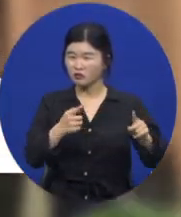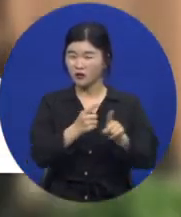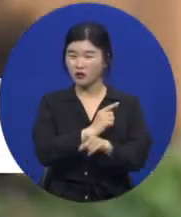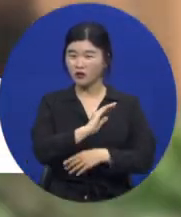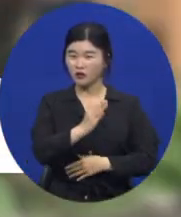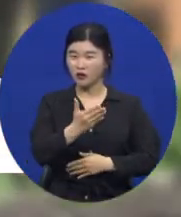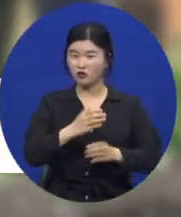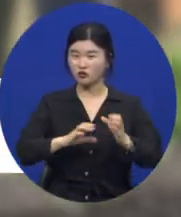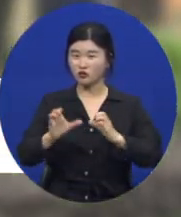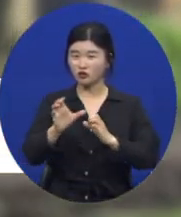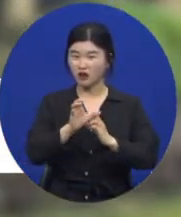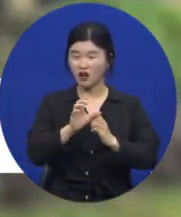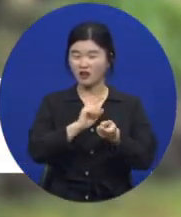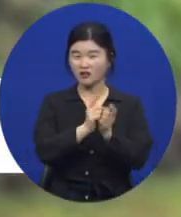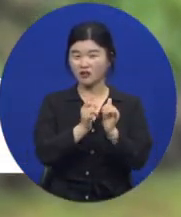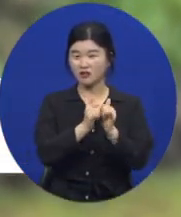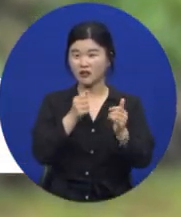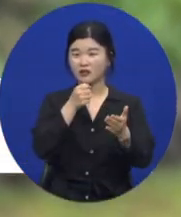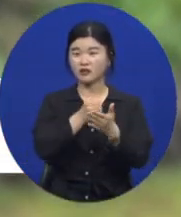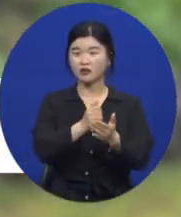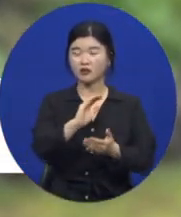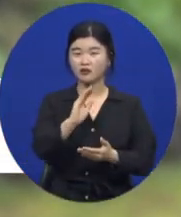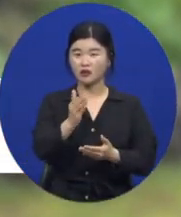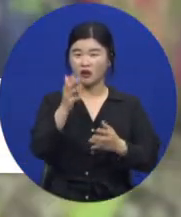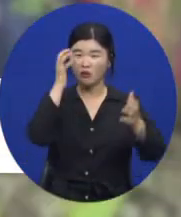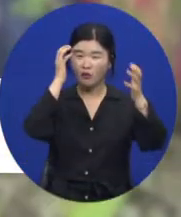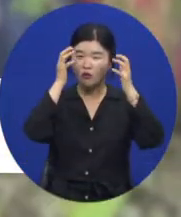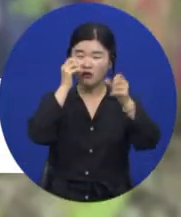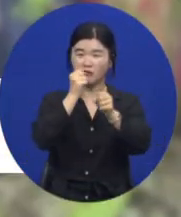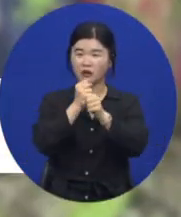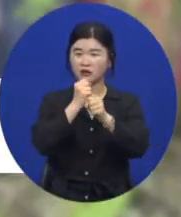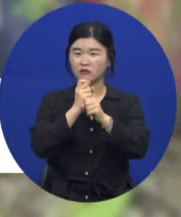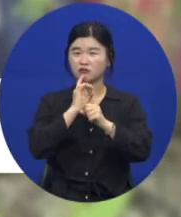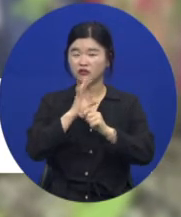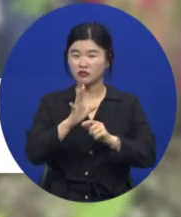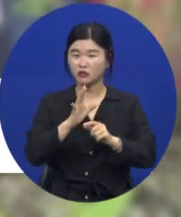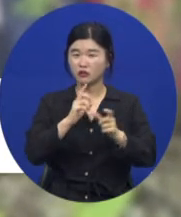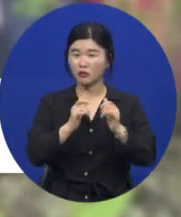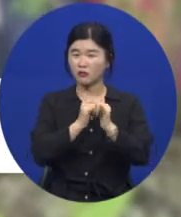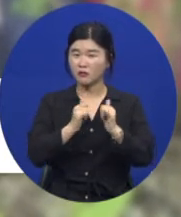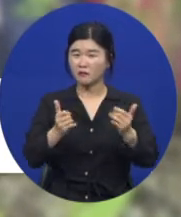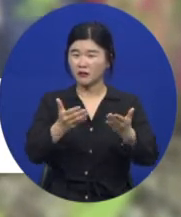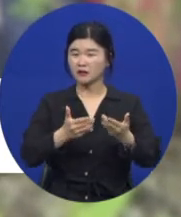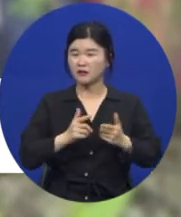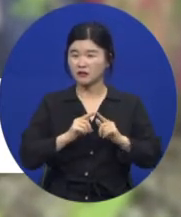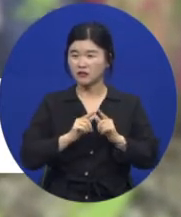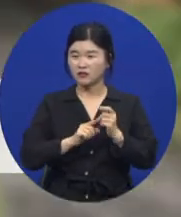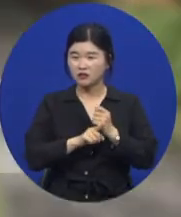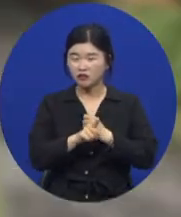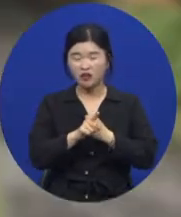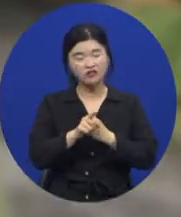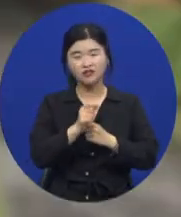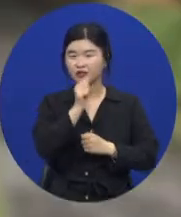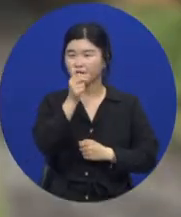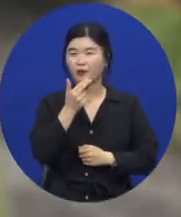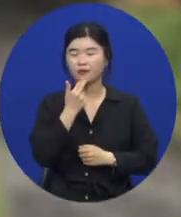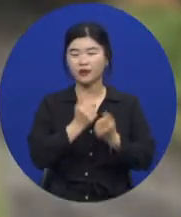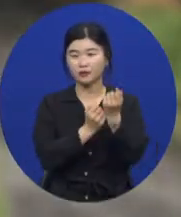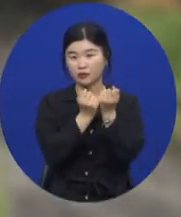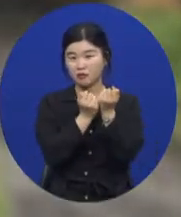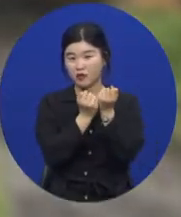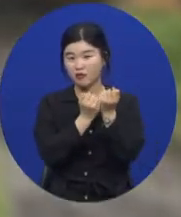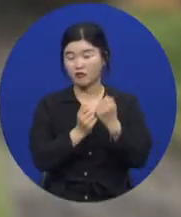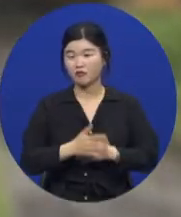추가로 분양 대행사 가 지정되면서 혼선이 빚어졌습니다 라며 도민들을 받지 않을 이유가 전혀 없다고 해명했습니다